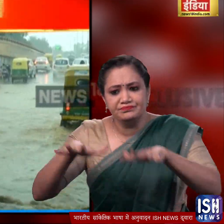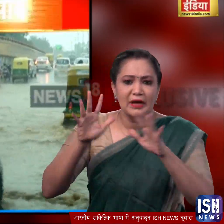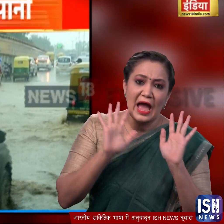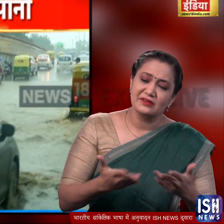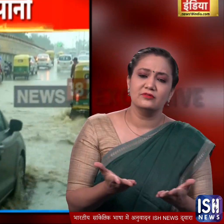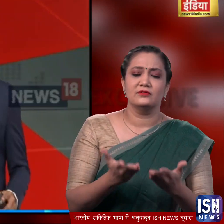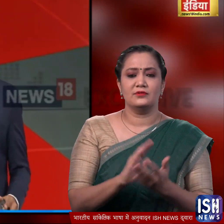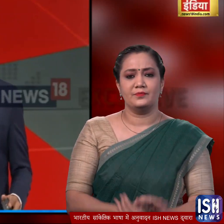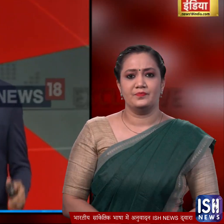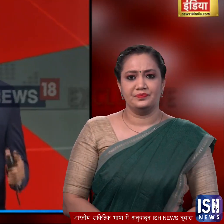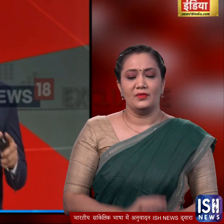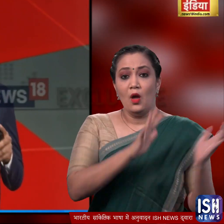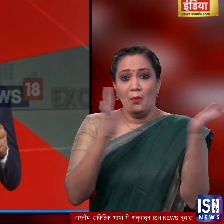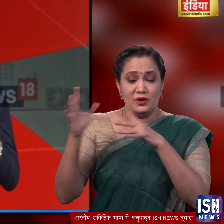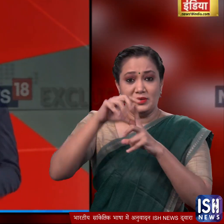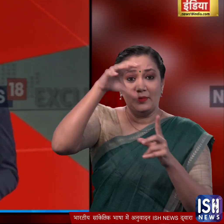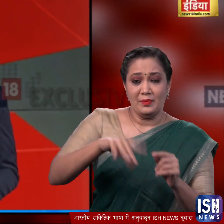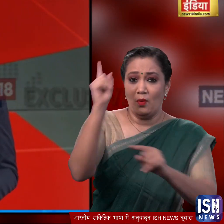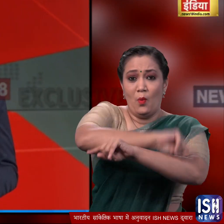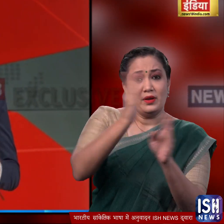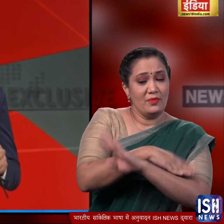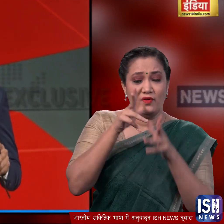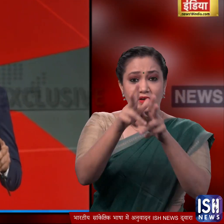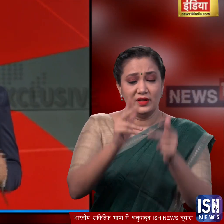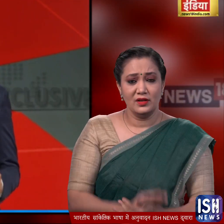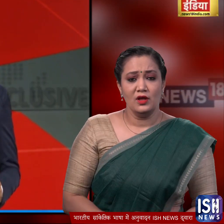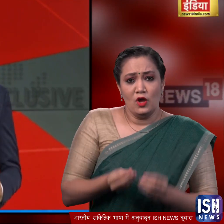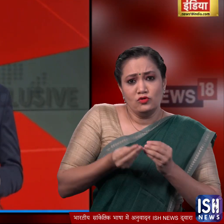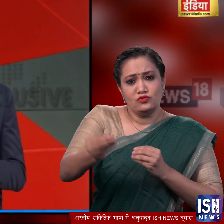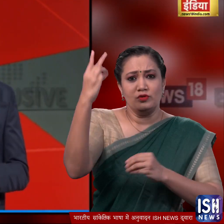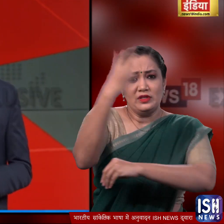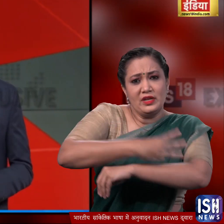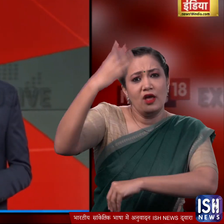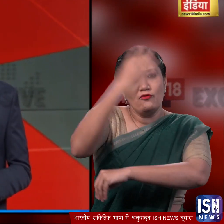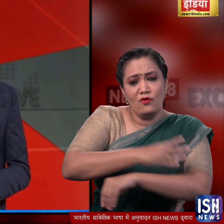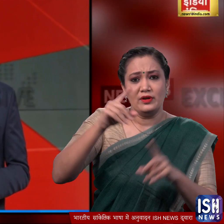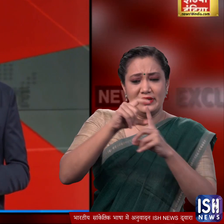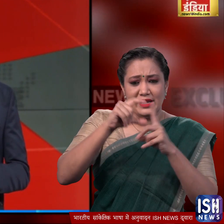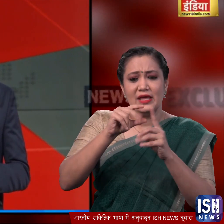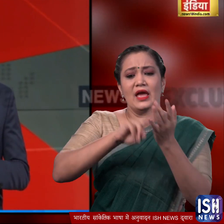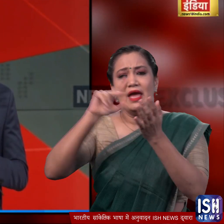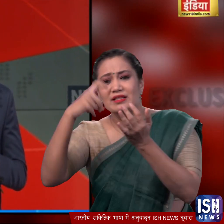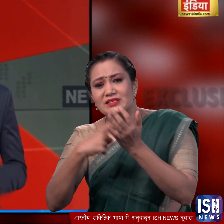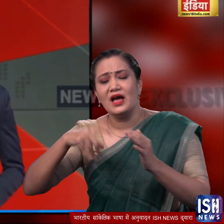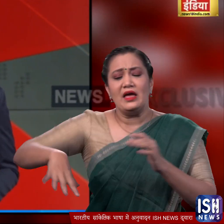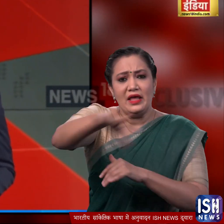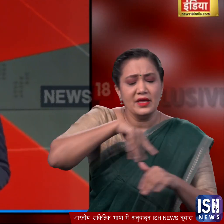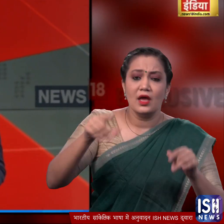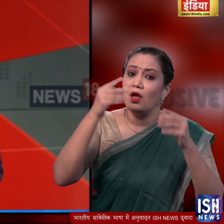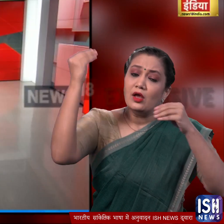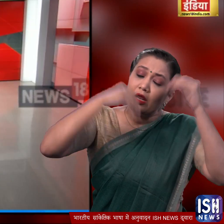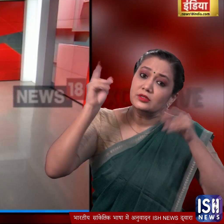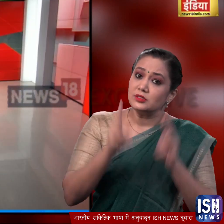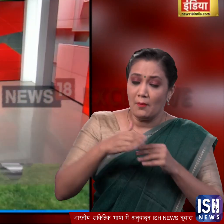पड़ा था। और मौसम विभाग ने जो एक दिन पहले अनुमान जताया था कि आने वाले 3-4 दिन दिल्ली एनसीआर के लोगों को इस बारिश से राहत नहीं मिलने